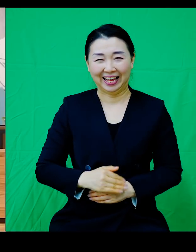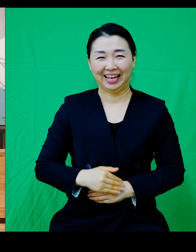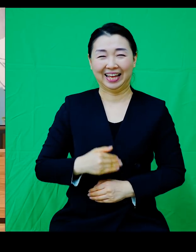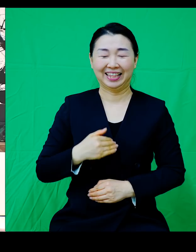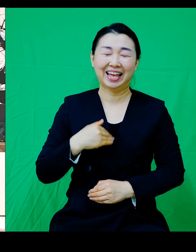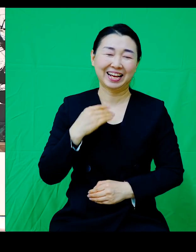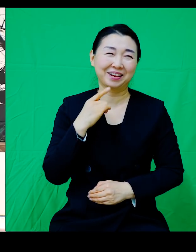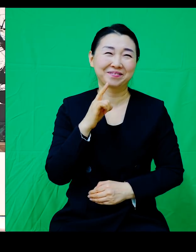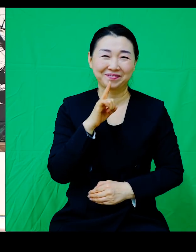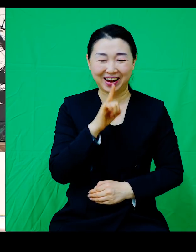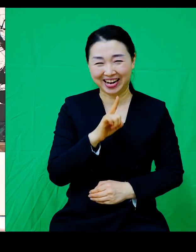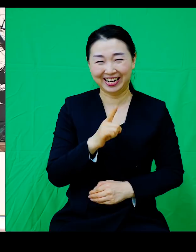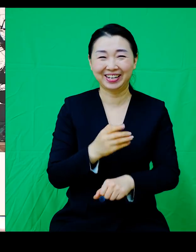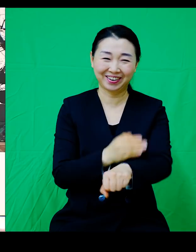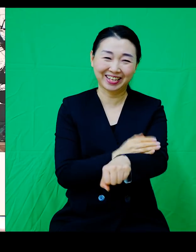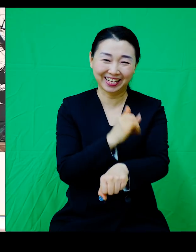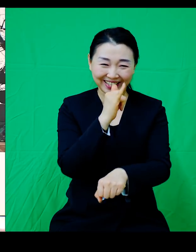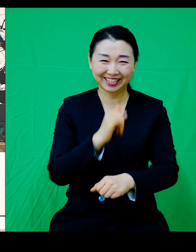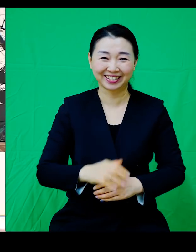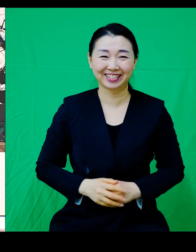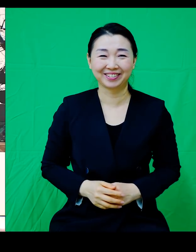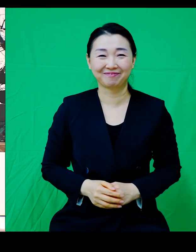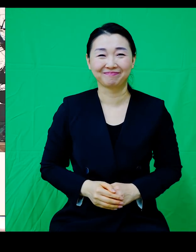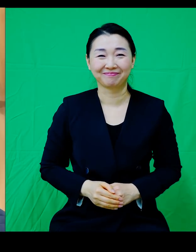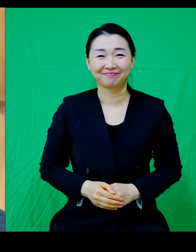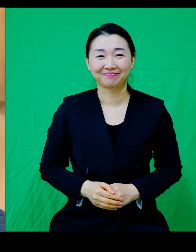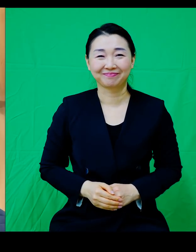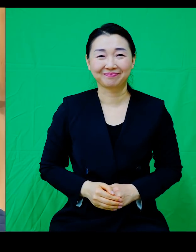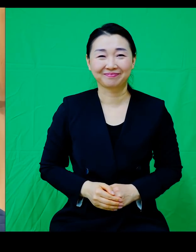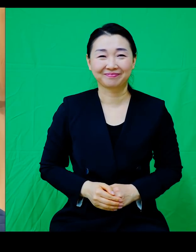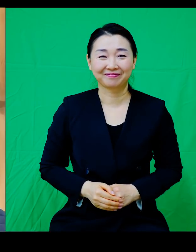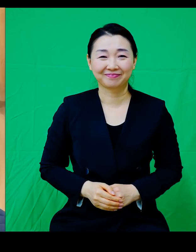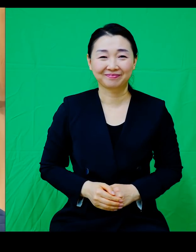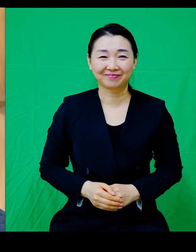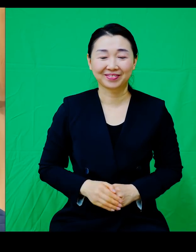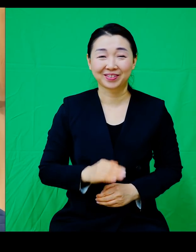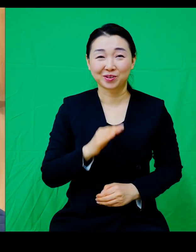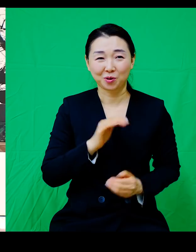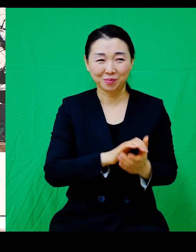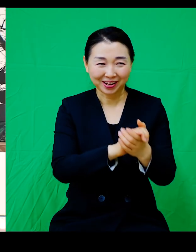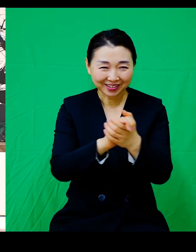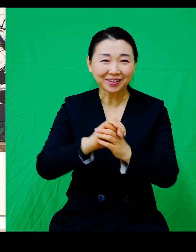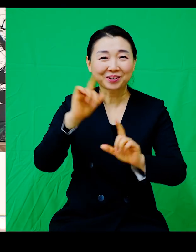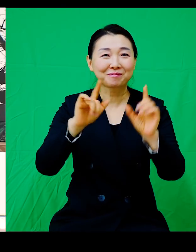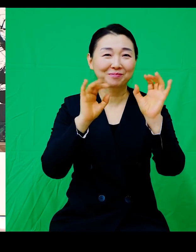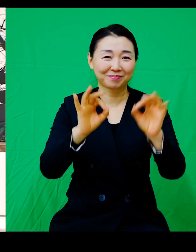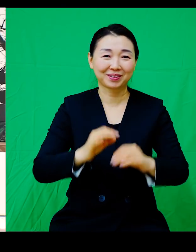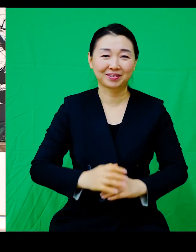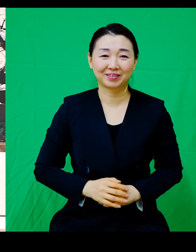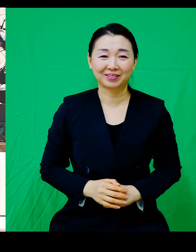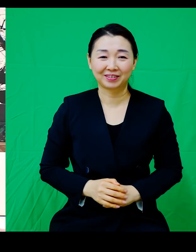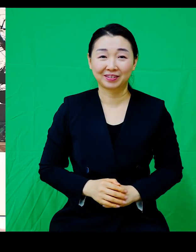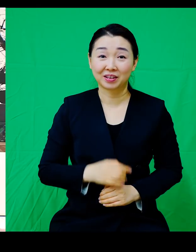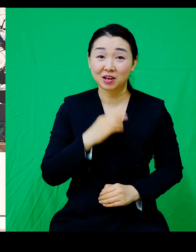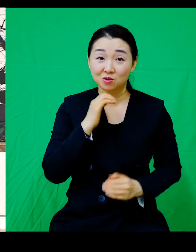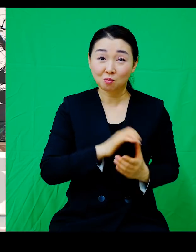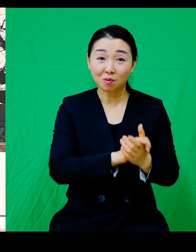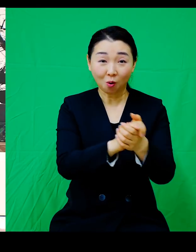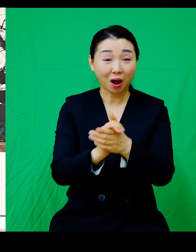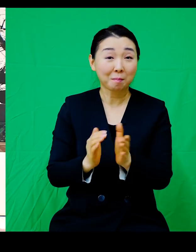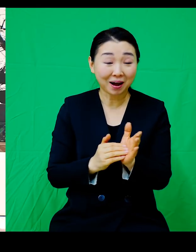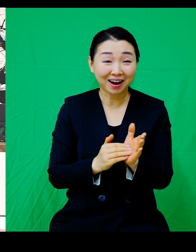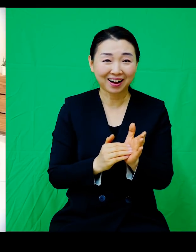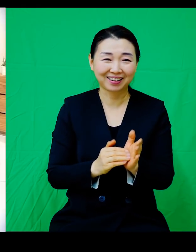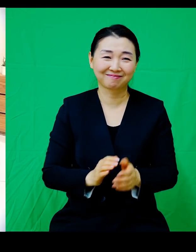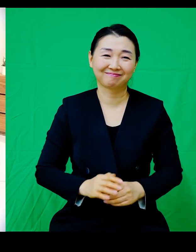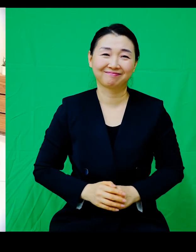네, 요건 아. 약간 MSG를 쳤는데 손을 잡은 걸로 치죠. 굉장히 예, 이렇게 다정해 보이시더라고요. 네. 진짜